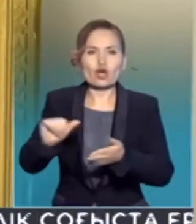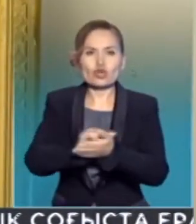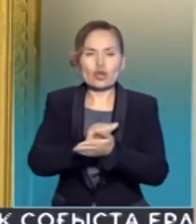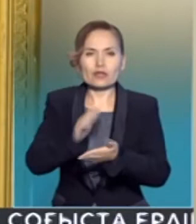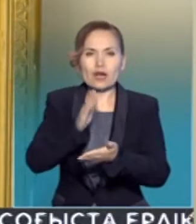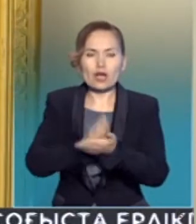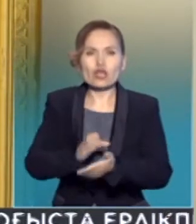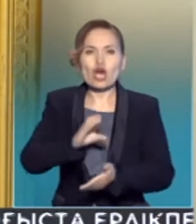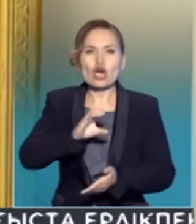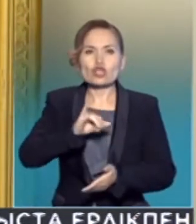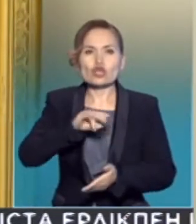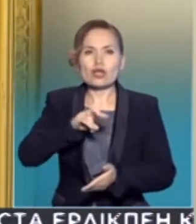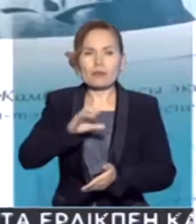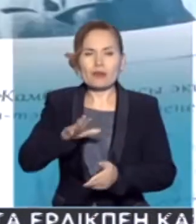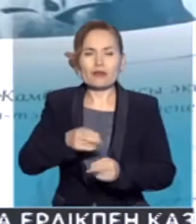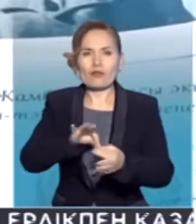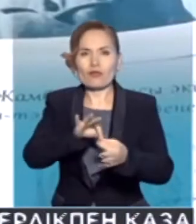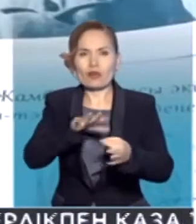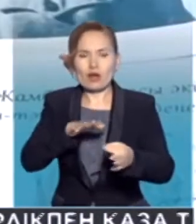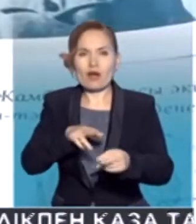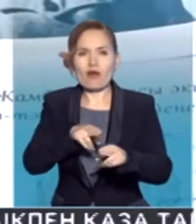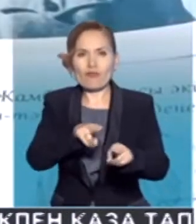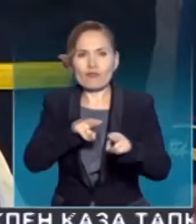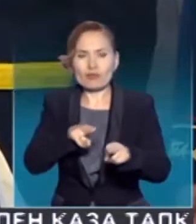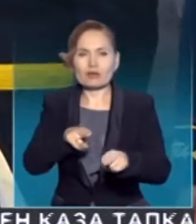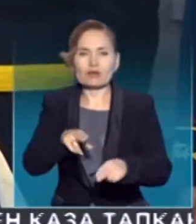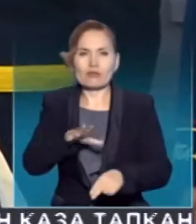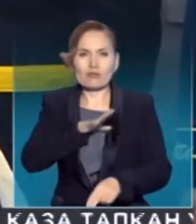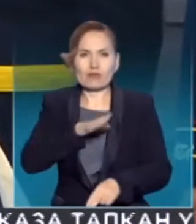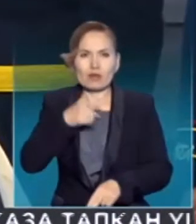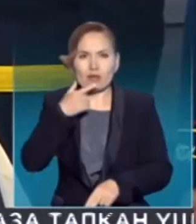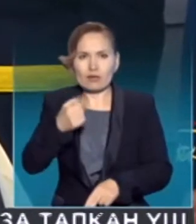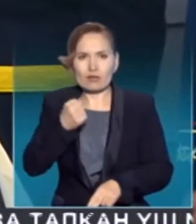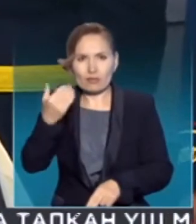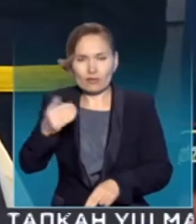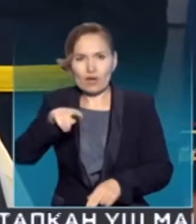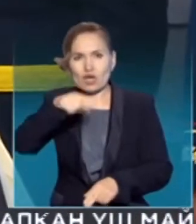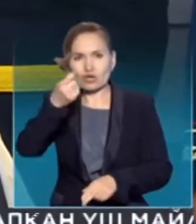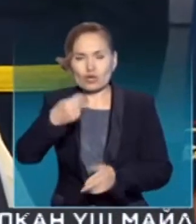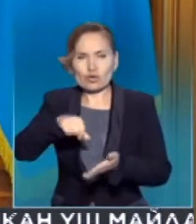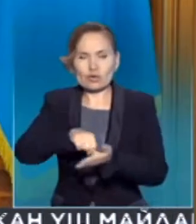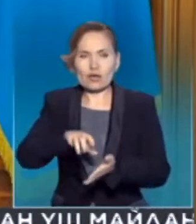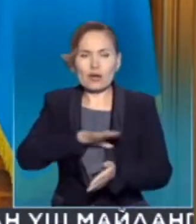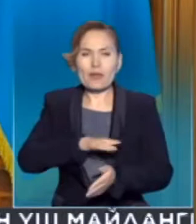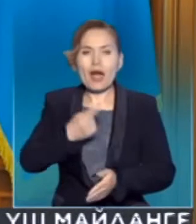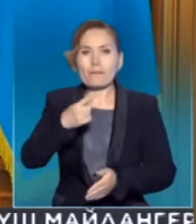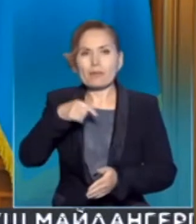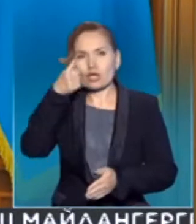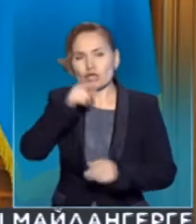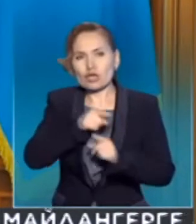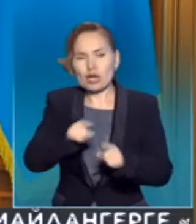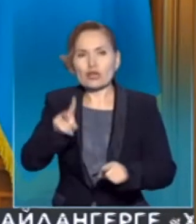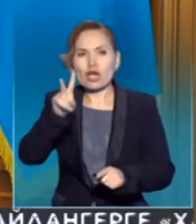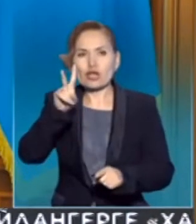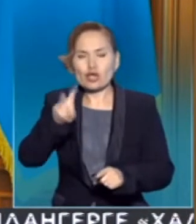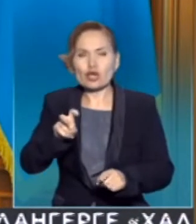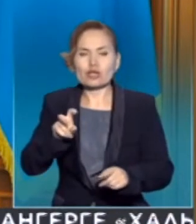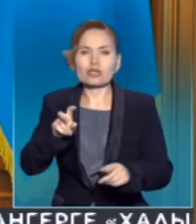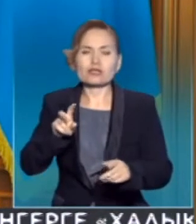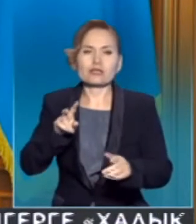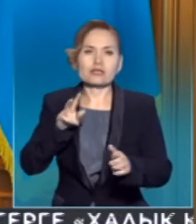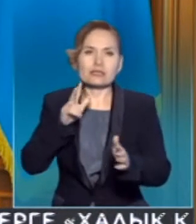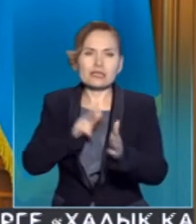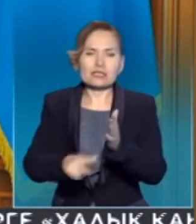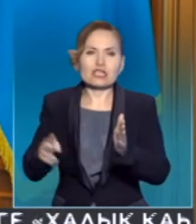Ыбырайым Сүлейменов те құралайды көзге атқан мерген. Ол бір жылдың ішінде 289 жау әскерін